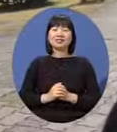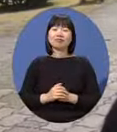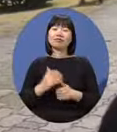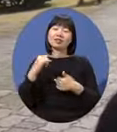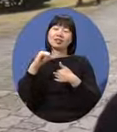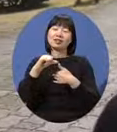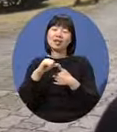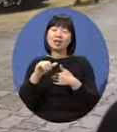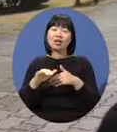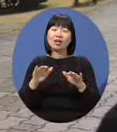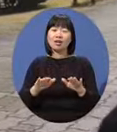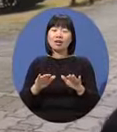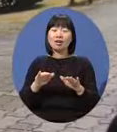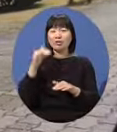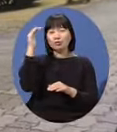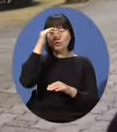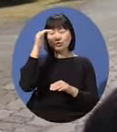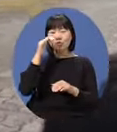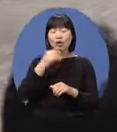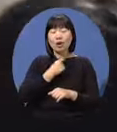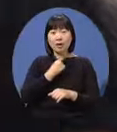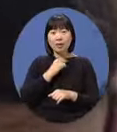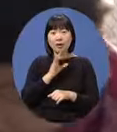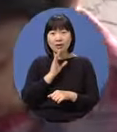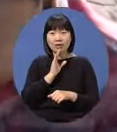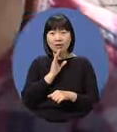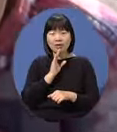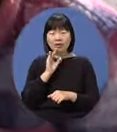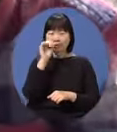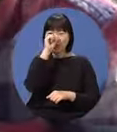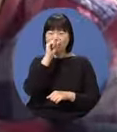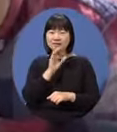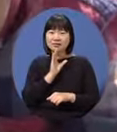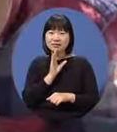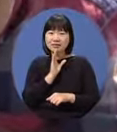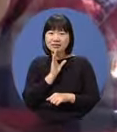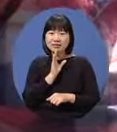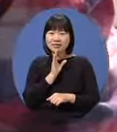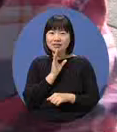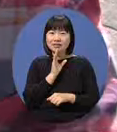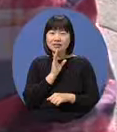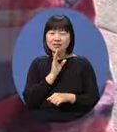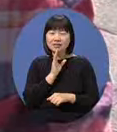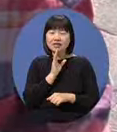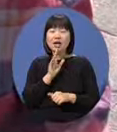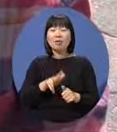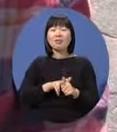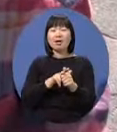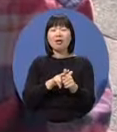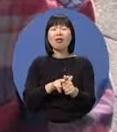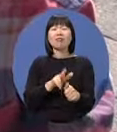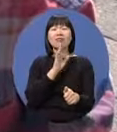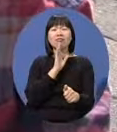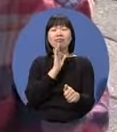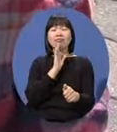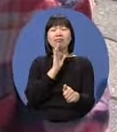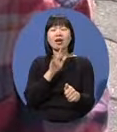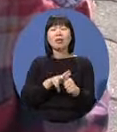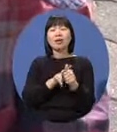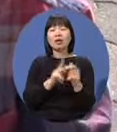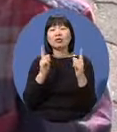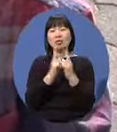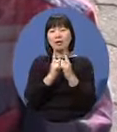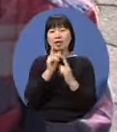현서야, 우리 오늘 여기 구경해볼까? 어? 좋지? 엄마, 말은? 말? 그래, 말도